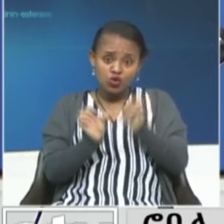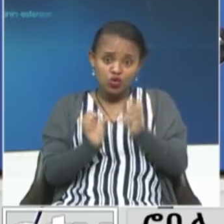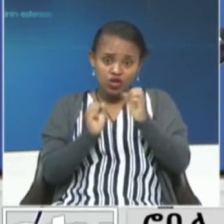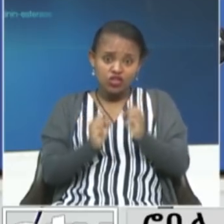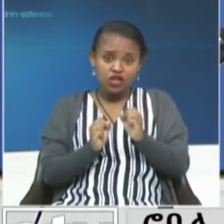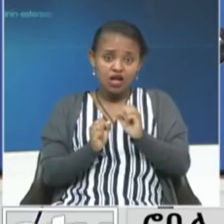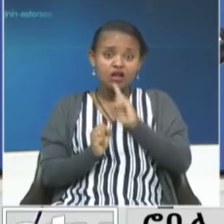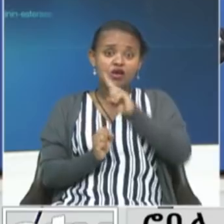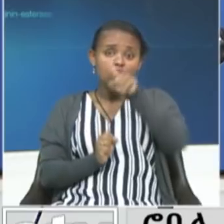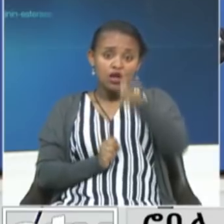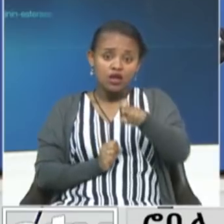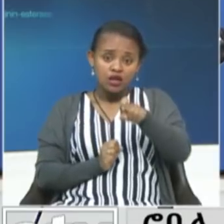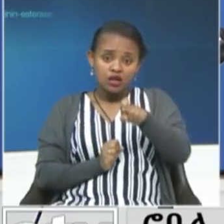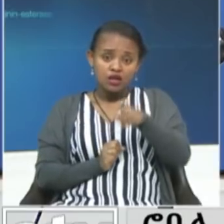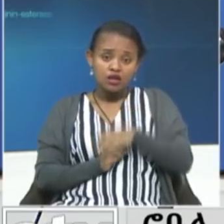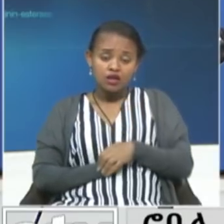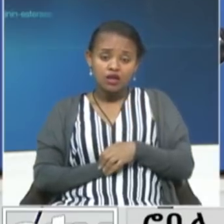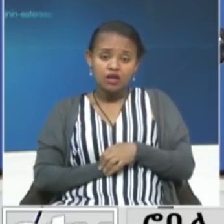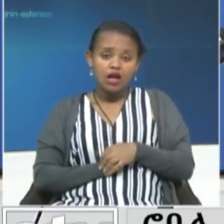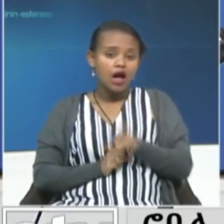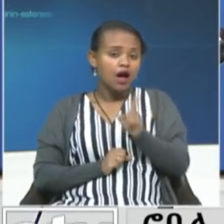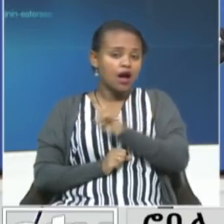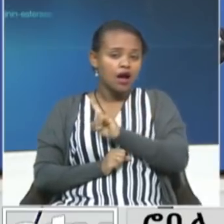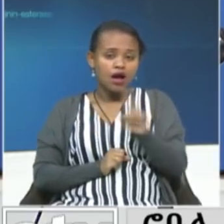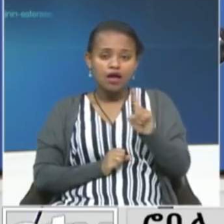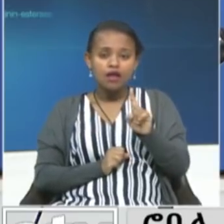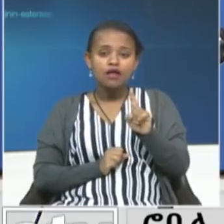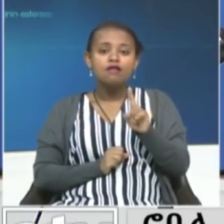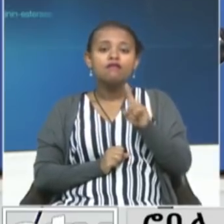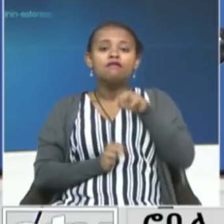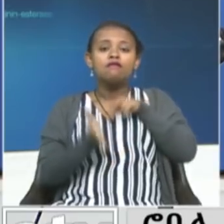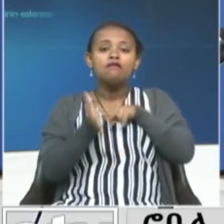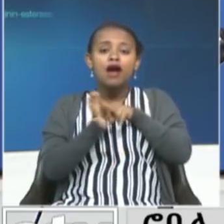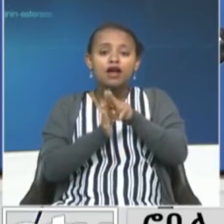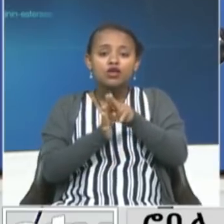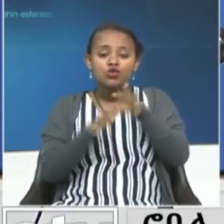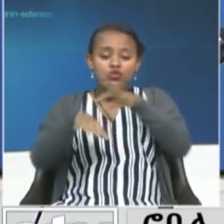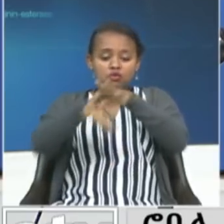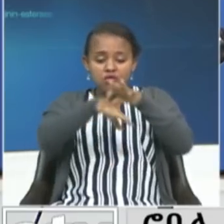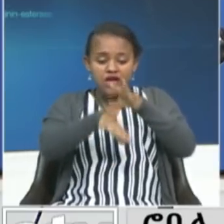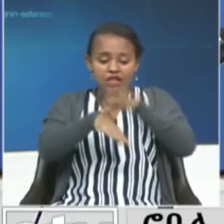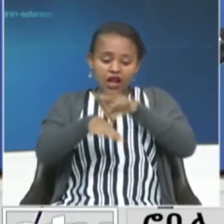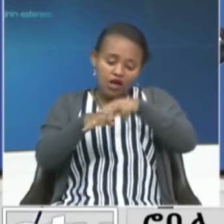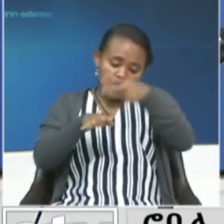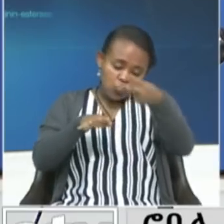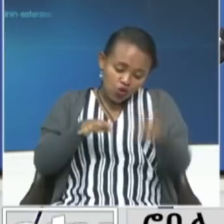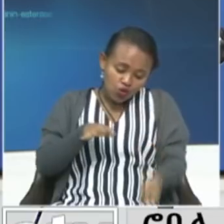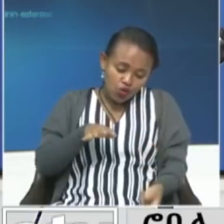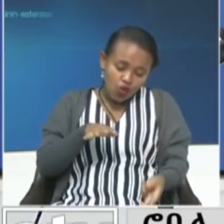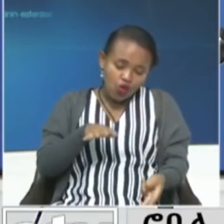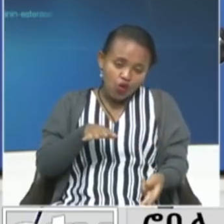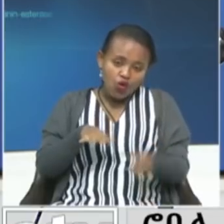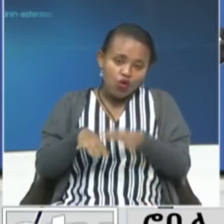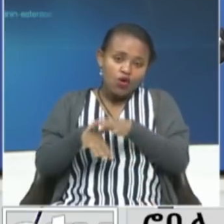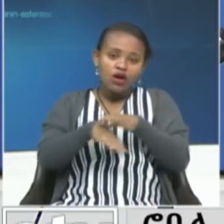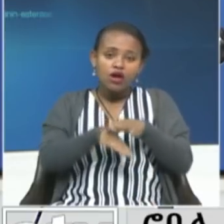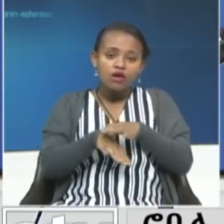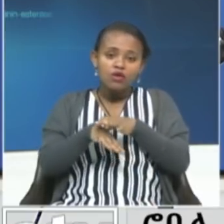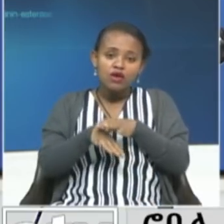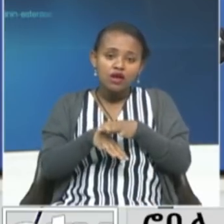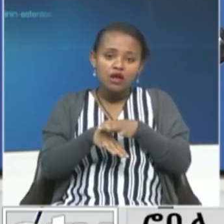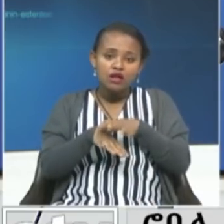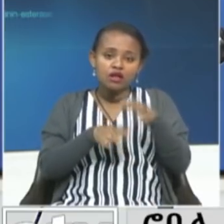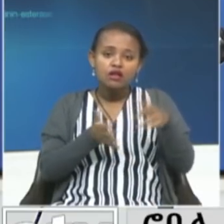ወይ ነው ጥያቄው? አይ መሬት ላይ ቫይረሱ ወድቆ ከመሬት ማዶ ጀንቶ